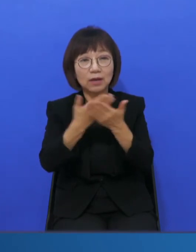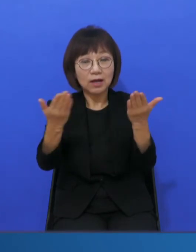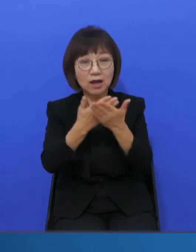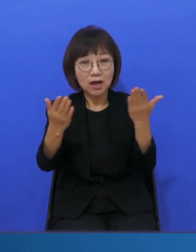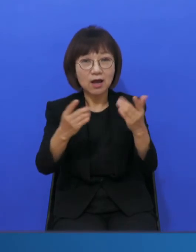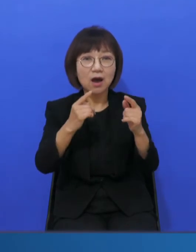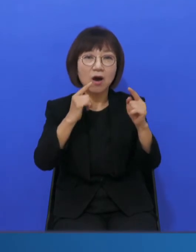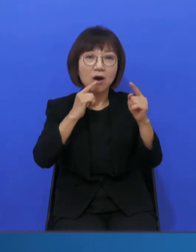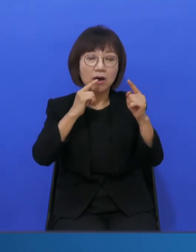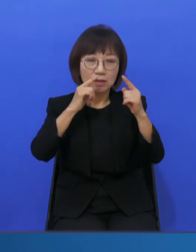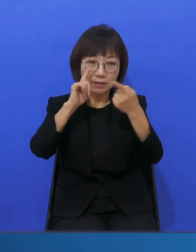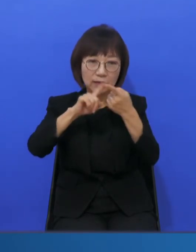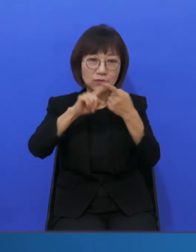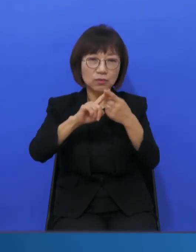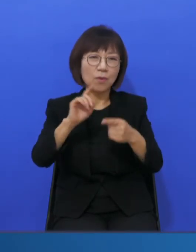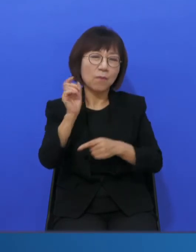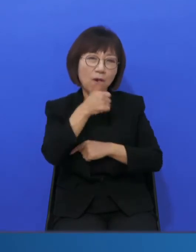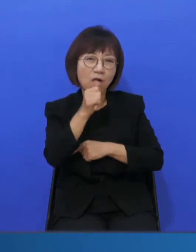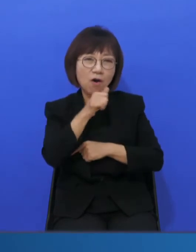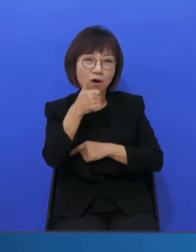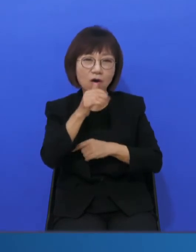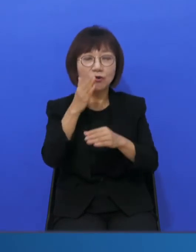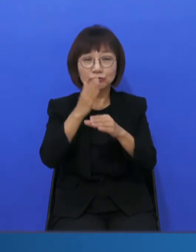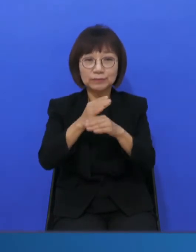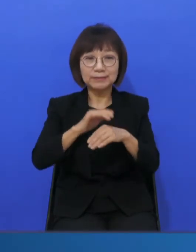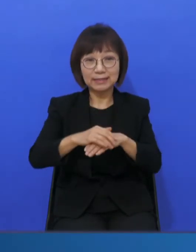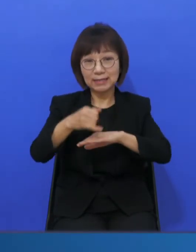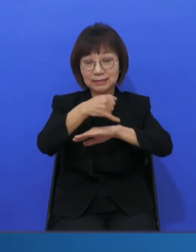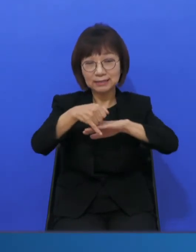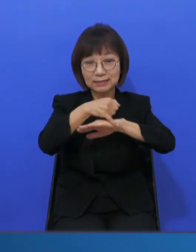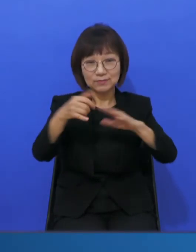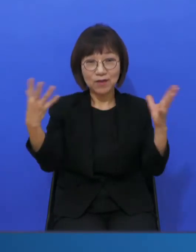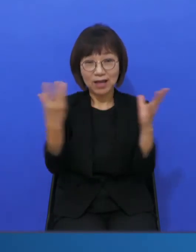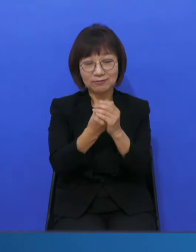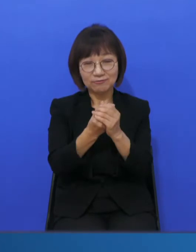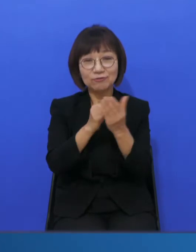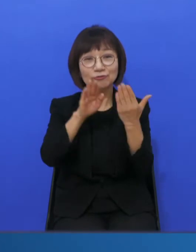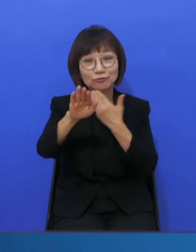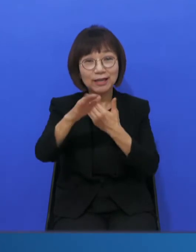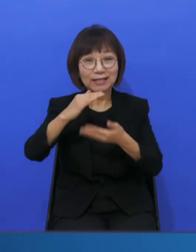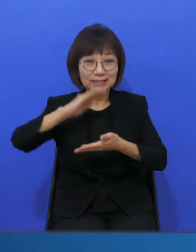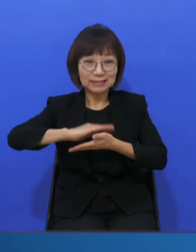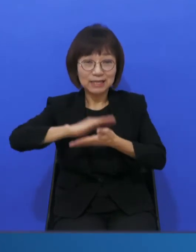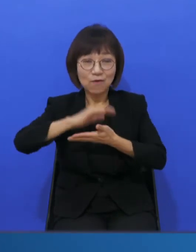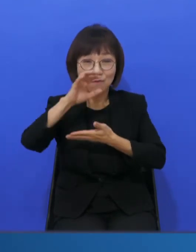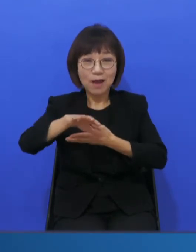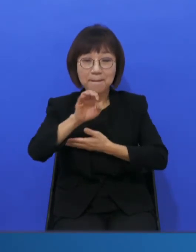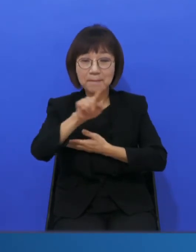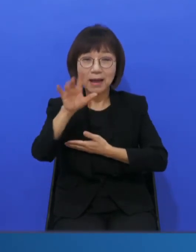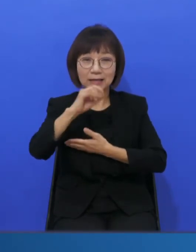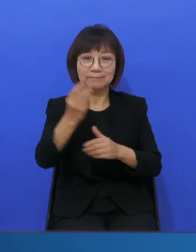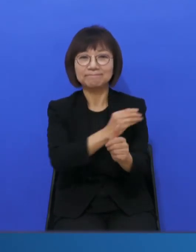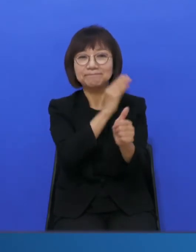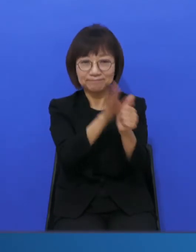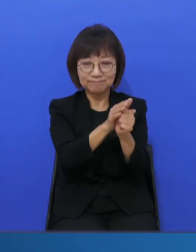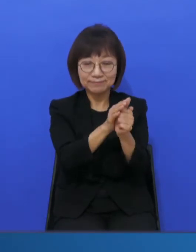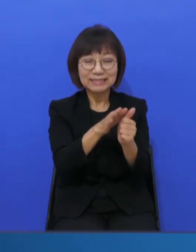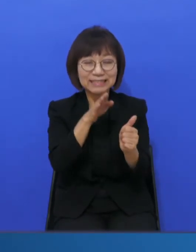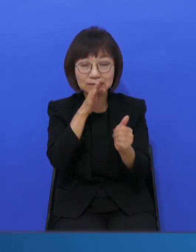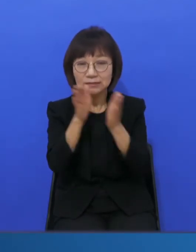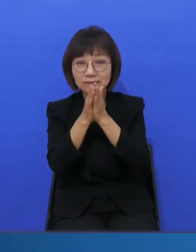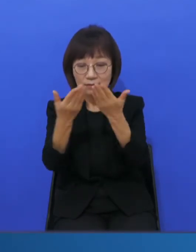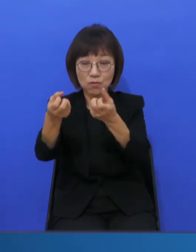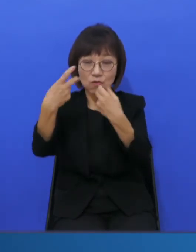배포되는 언어권의 번역도 진행하고 있습니다. 디자인이 완료된 후에 제작업체에 파일을 넘겨서 실물의 책이